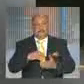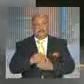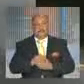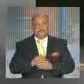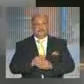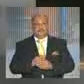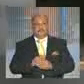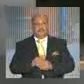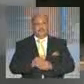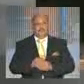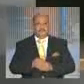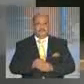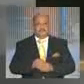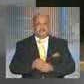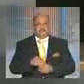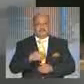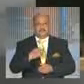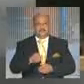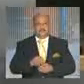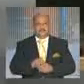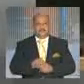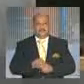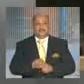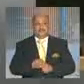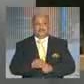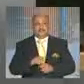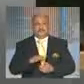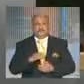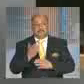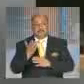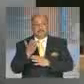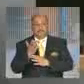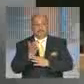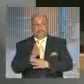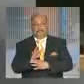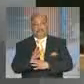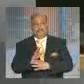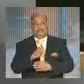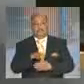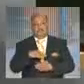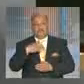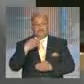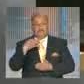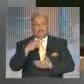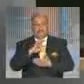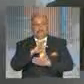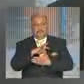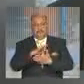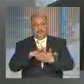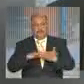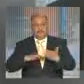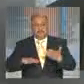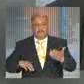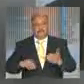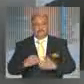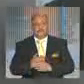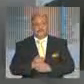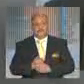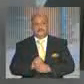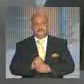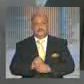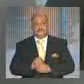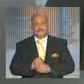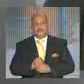عاصفة بلا أمطار، الريح نشيد بلا تراجيل. وجب